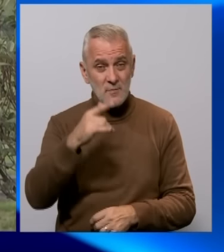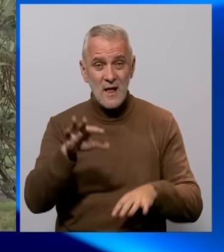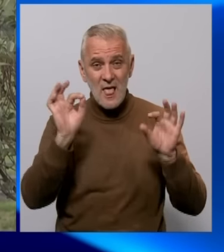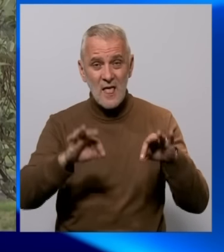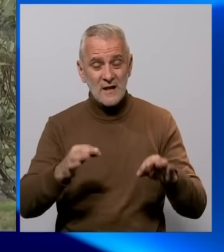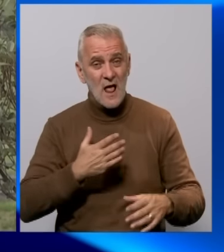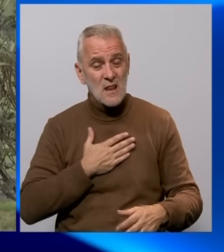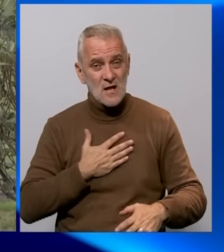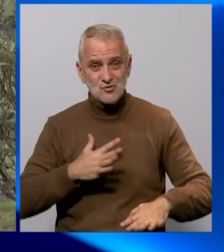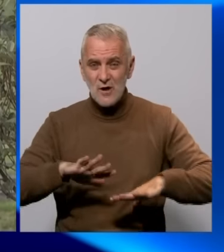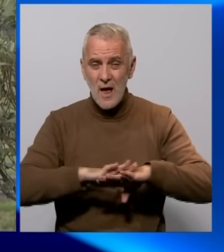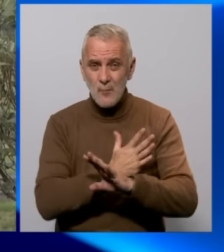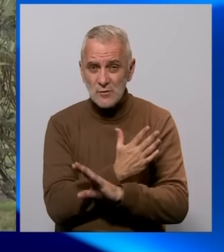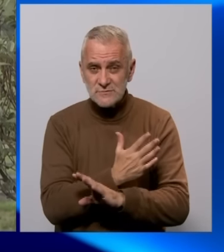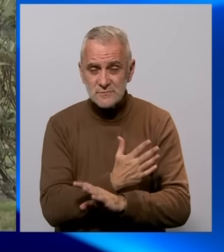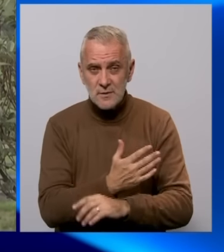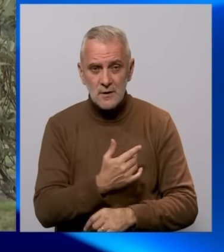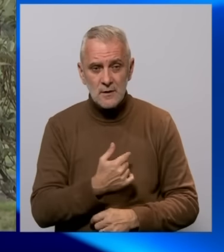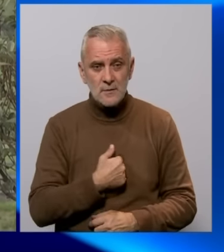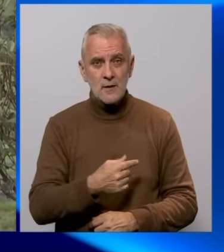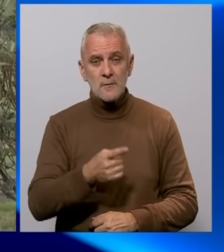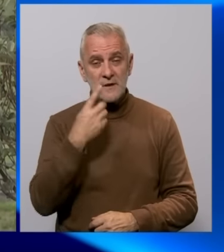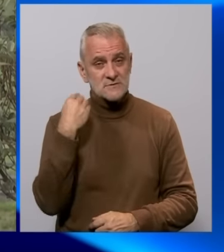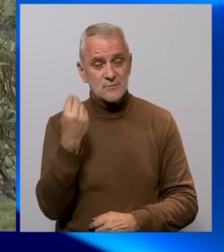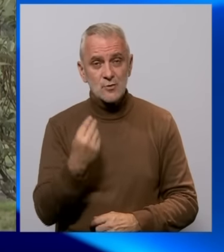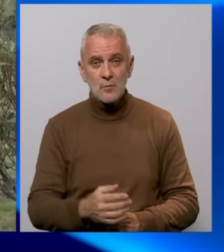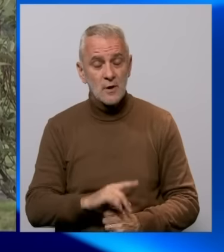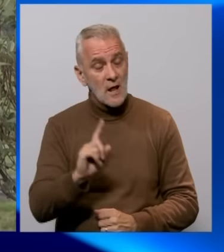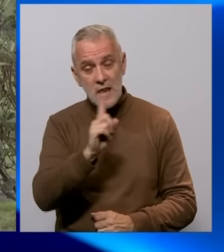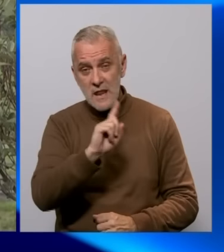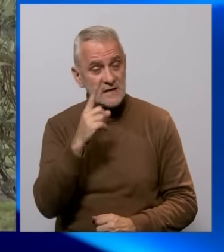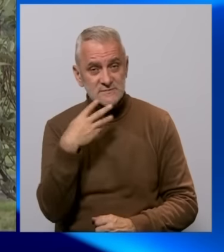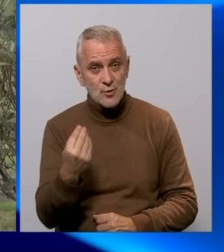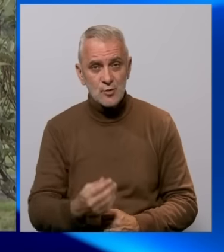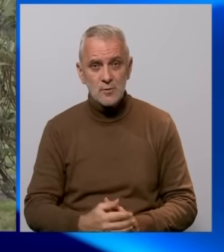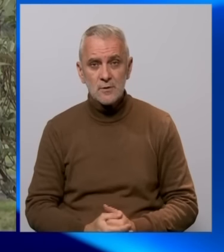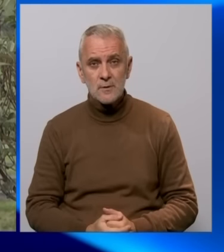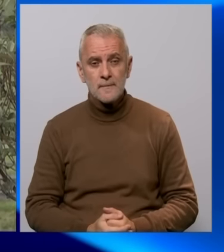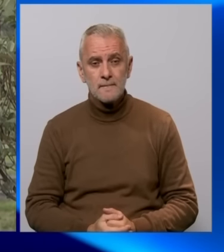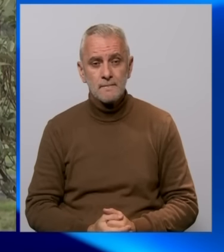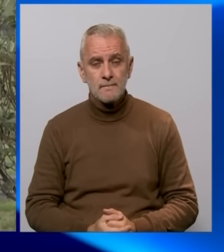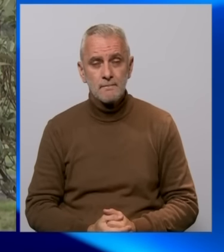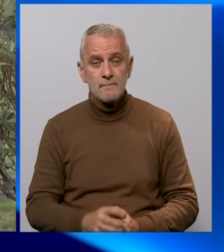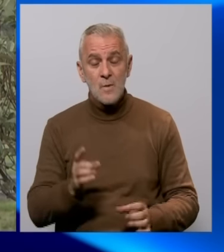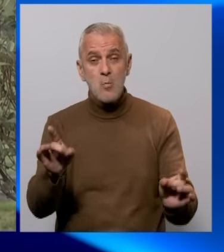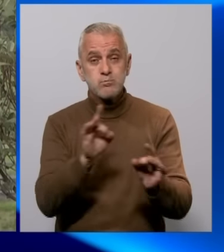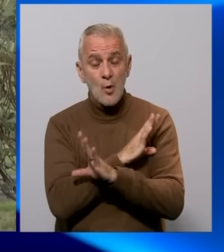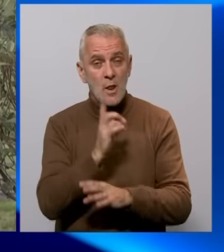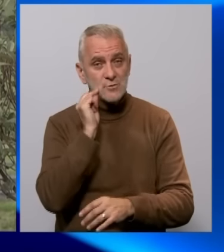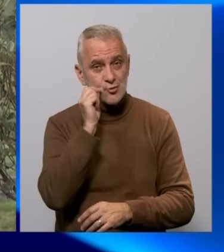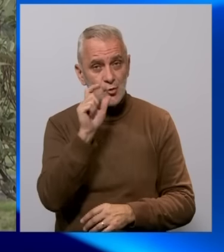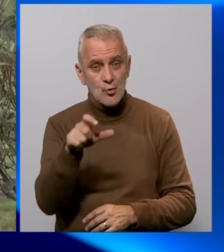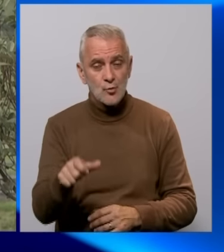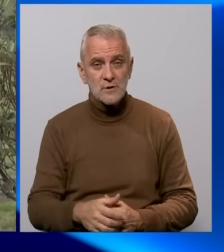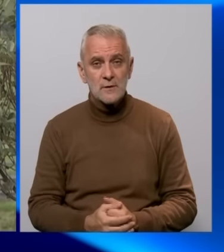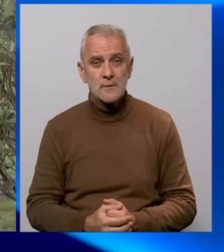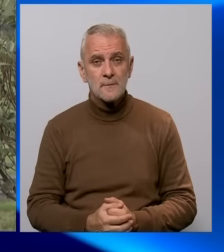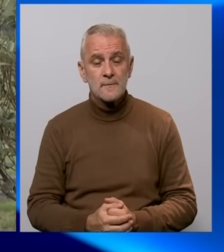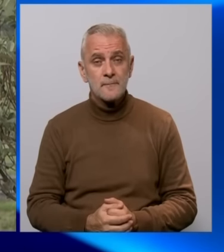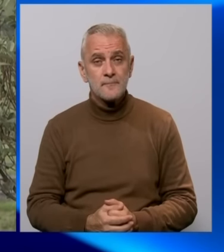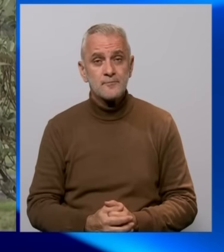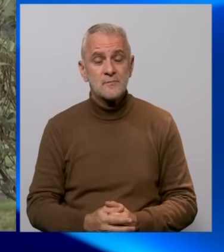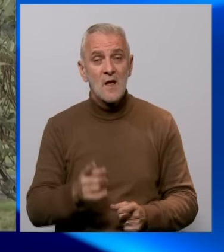našim emocijama. Nismo dobro, nismo dobro. Poginuli su ljudi